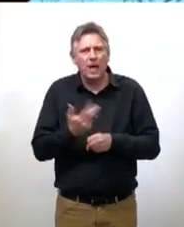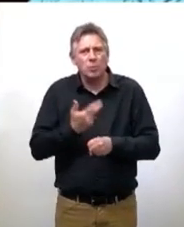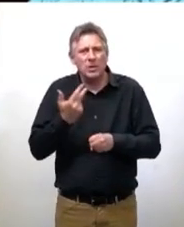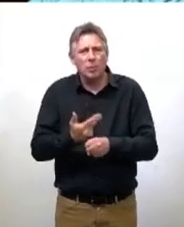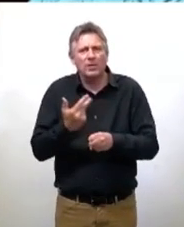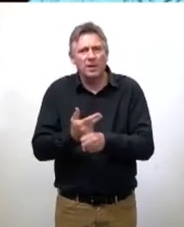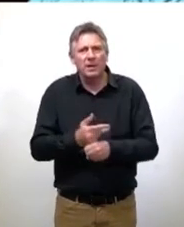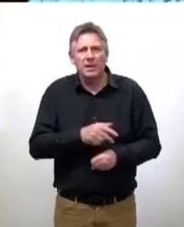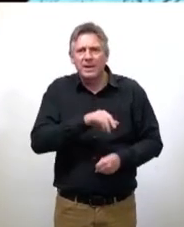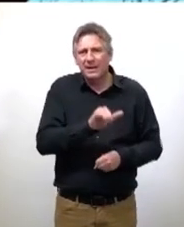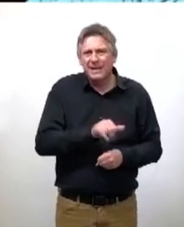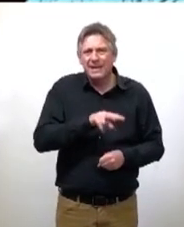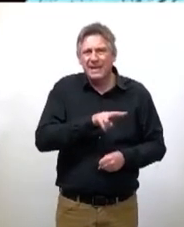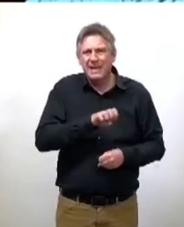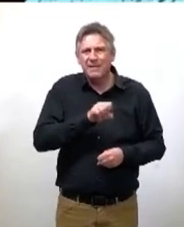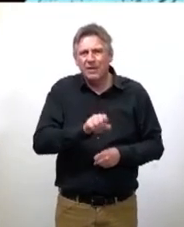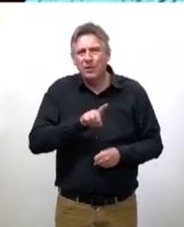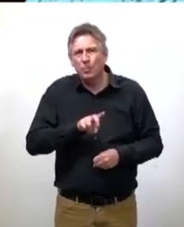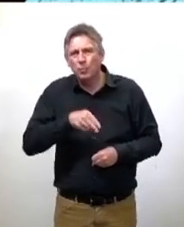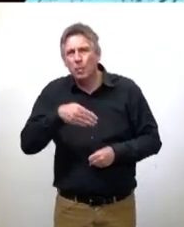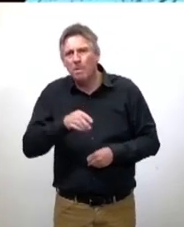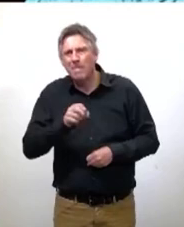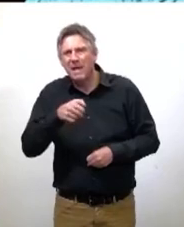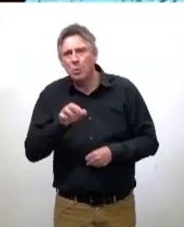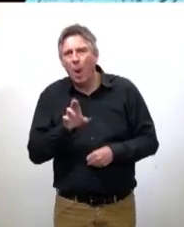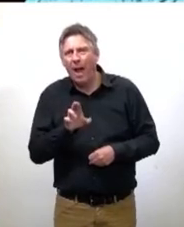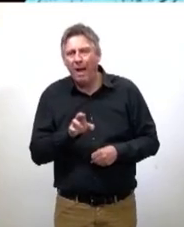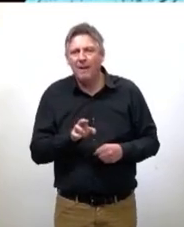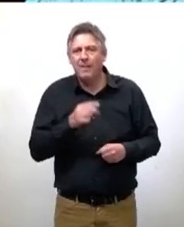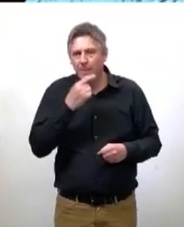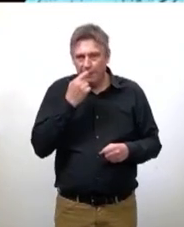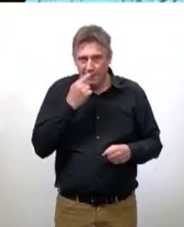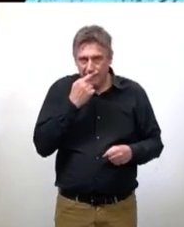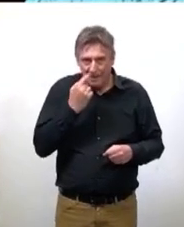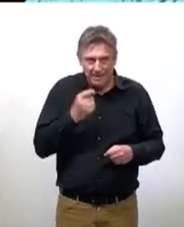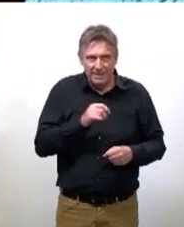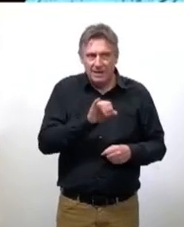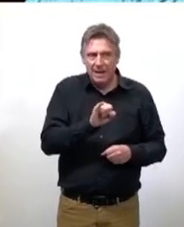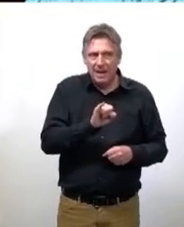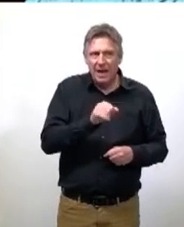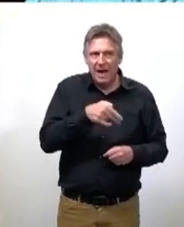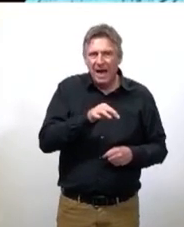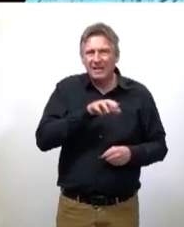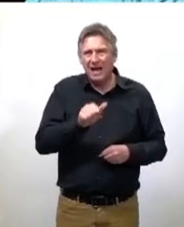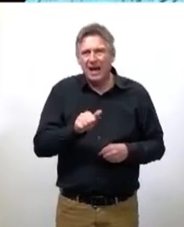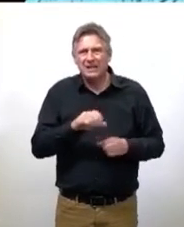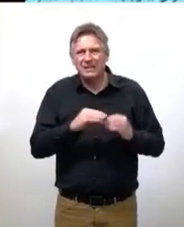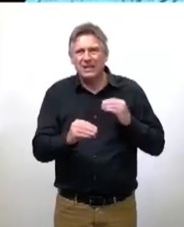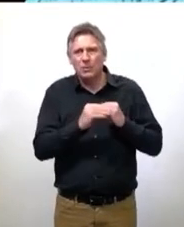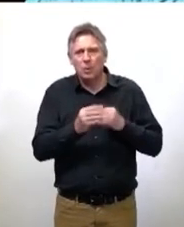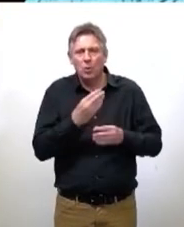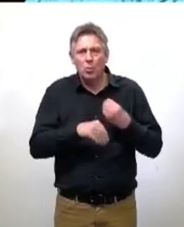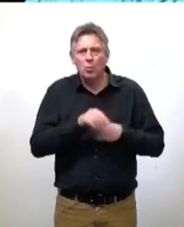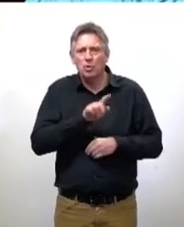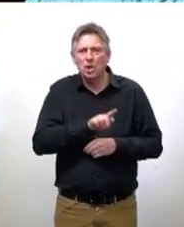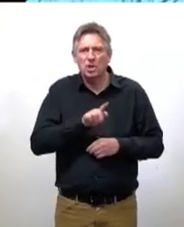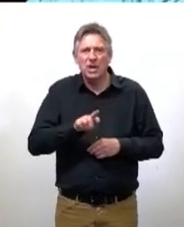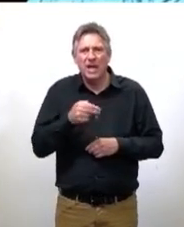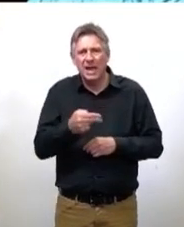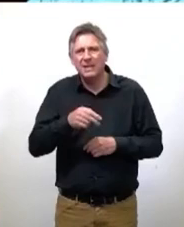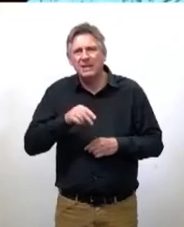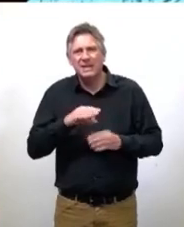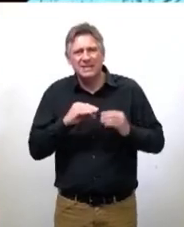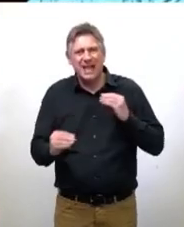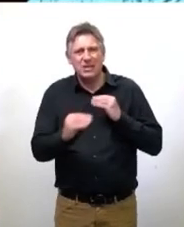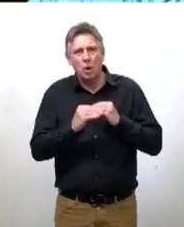du Manoir s'est vu nommer d'abord l'Altrad Stadium avant de devenir 3 ans plus tard le GGL Stadium. Je ne vous fais